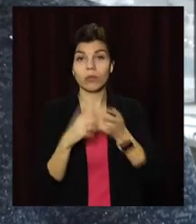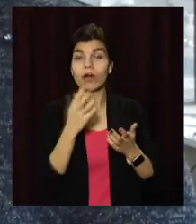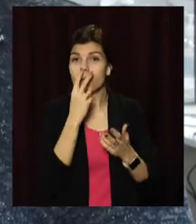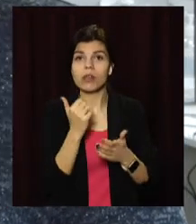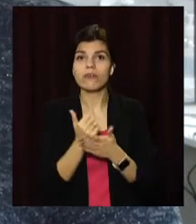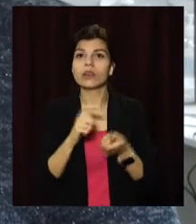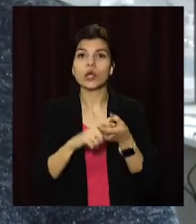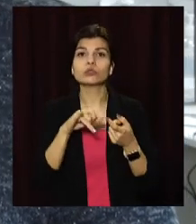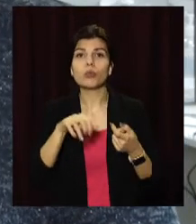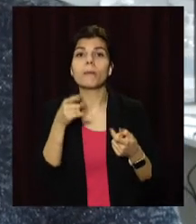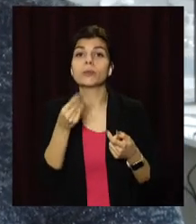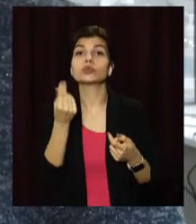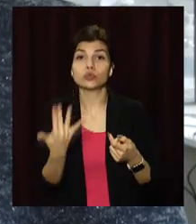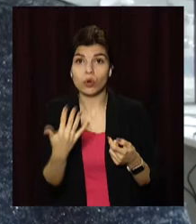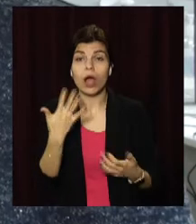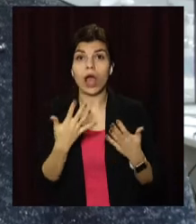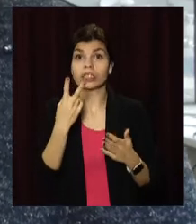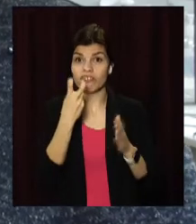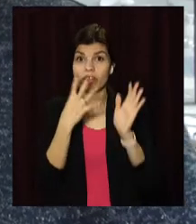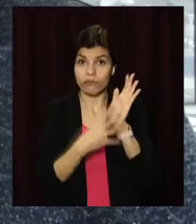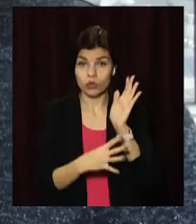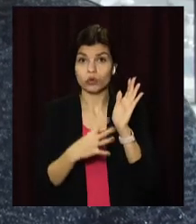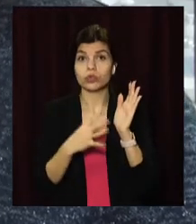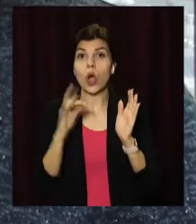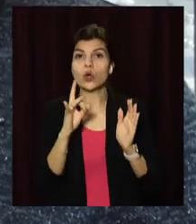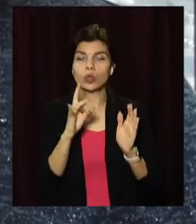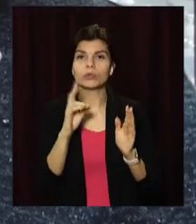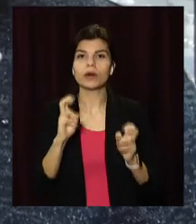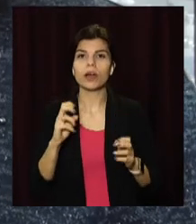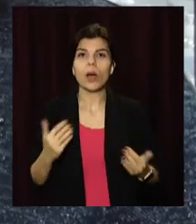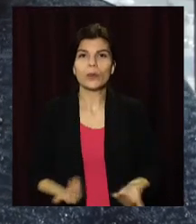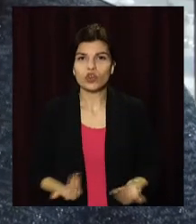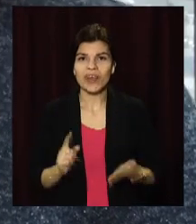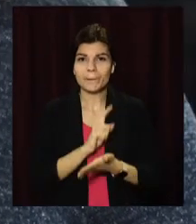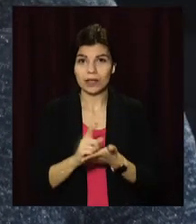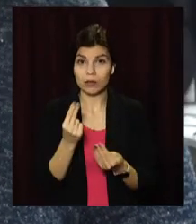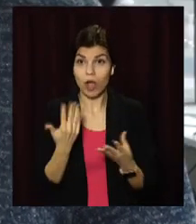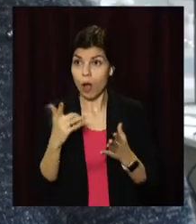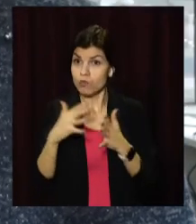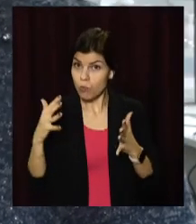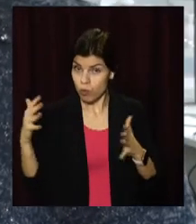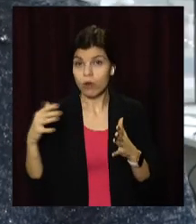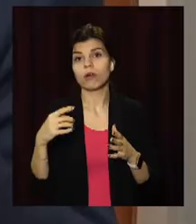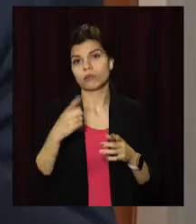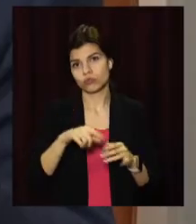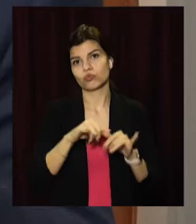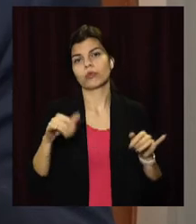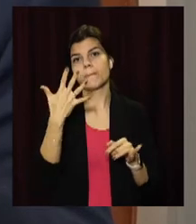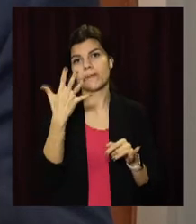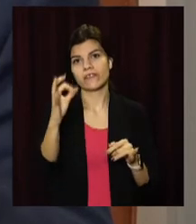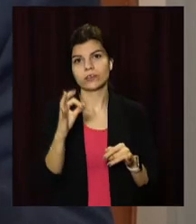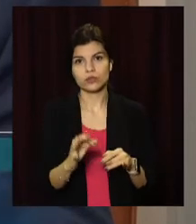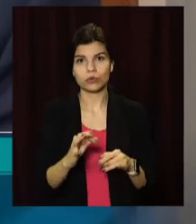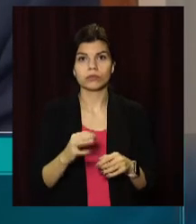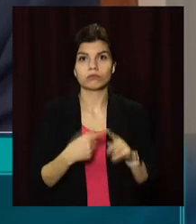перевищувати 290 розмірів прожиткового мінімуму, то вона збільшується до 5%. То, что